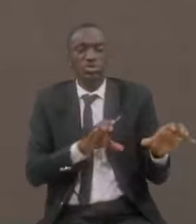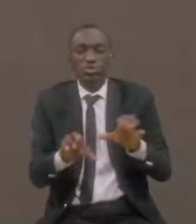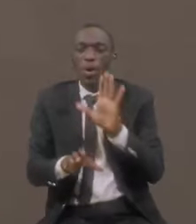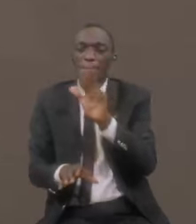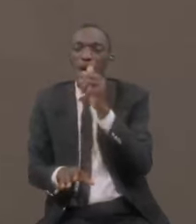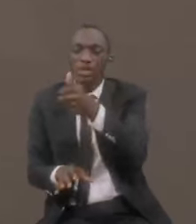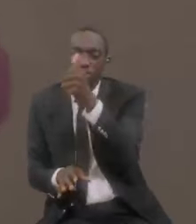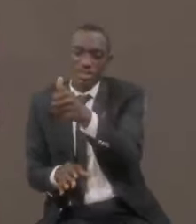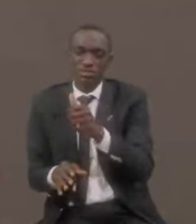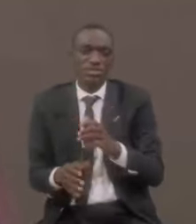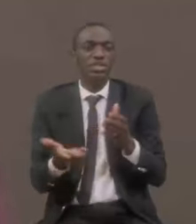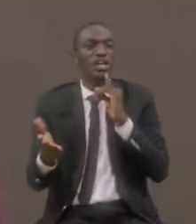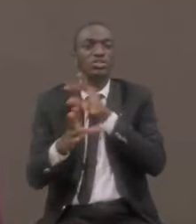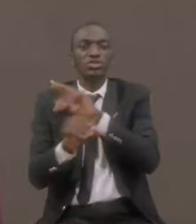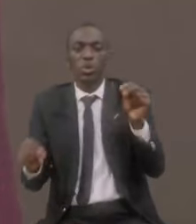pas de Dieu.